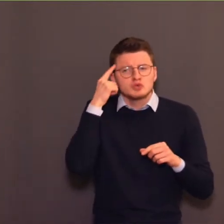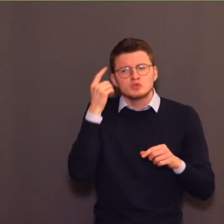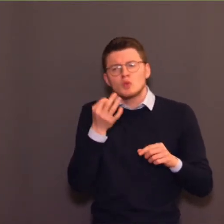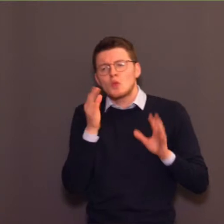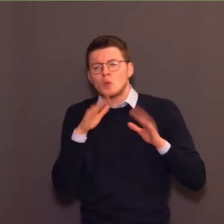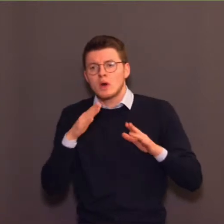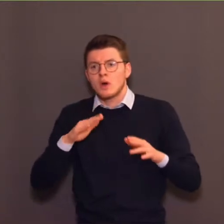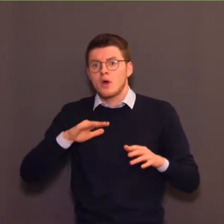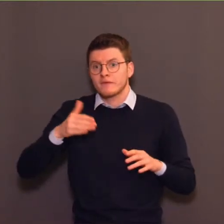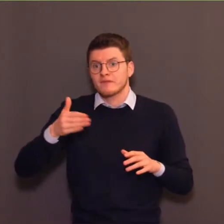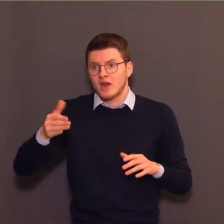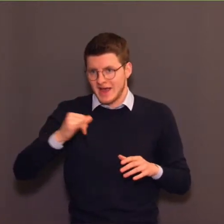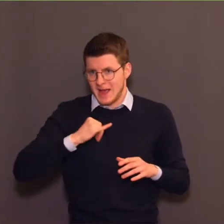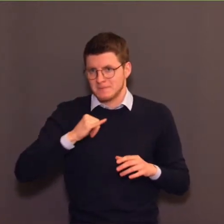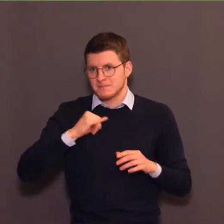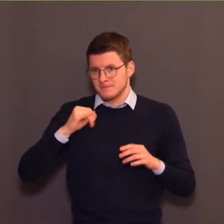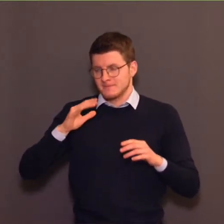ziekenhuizen.